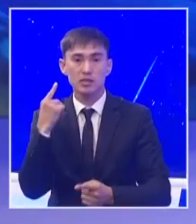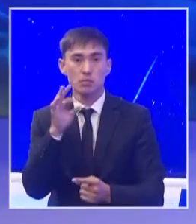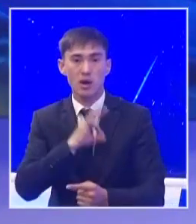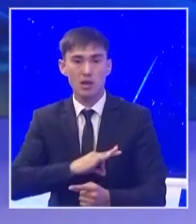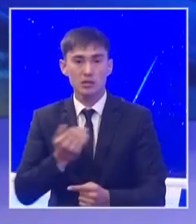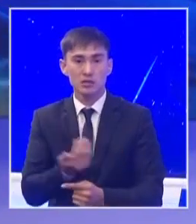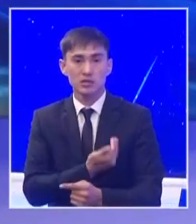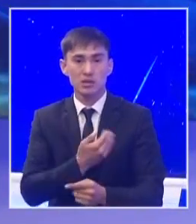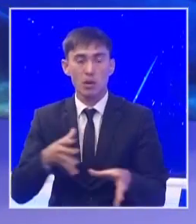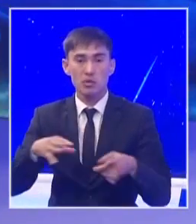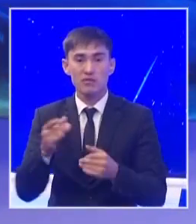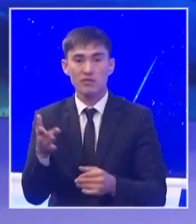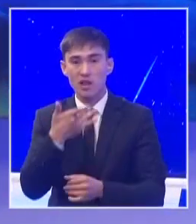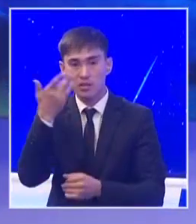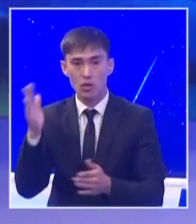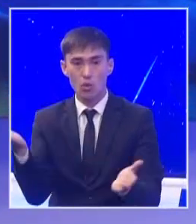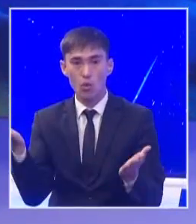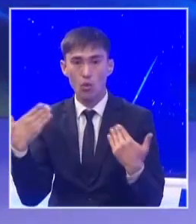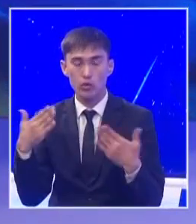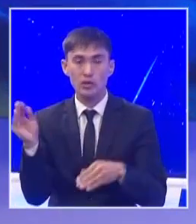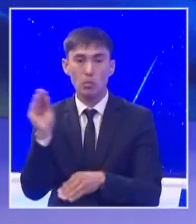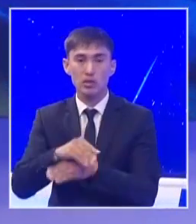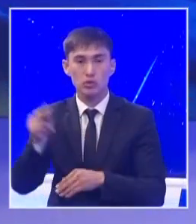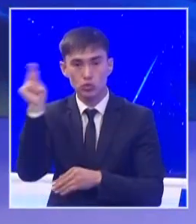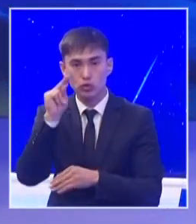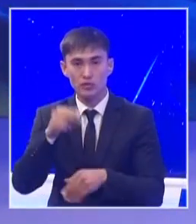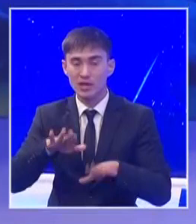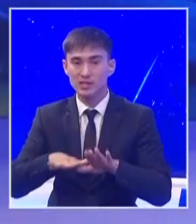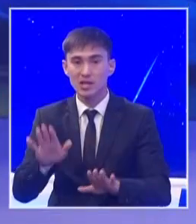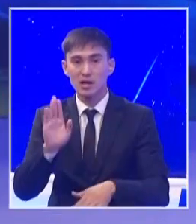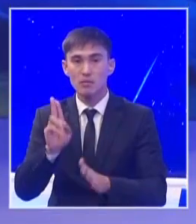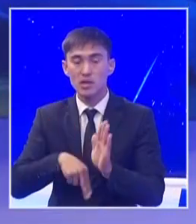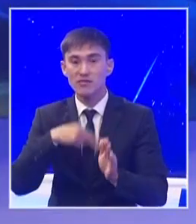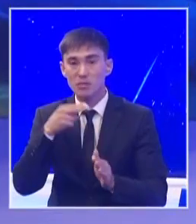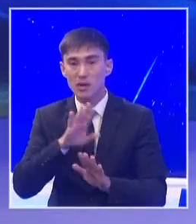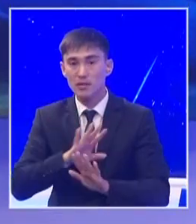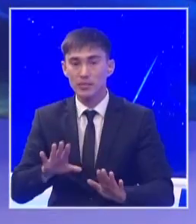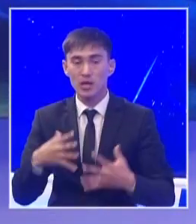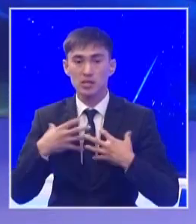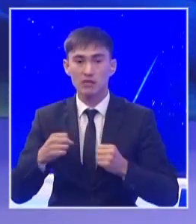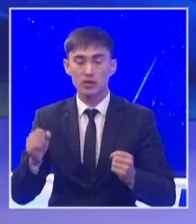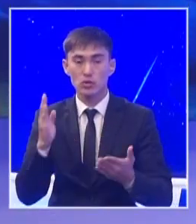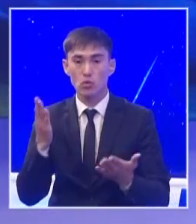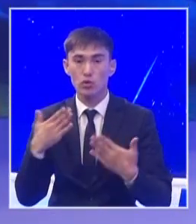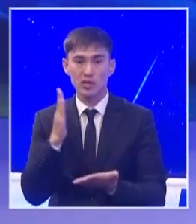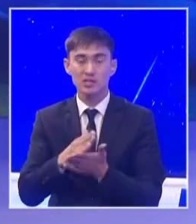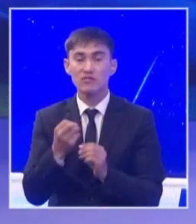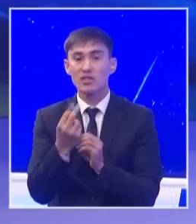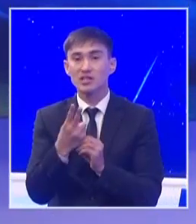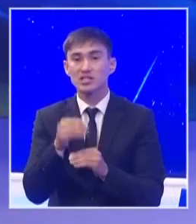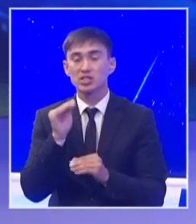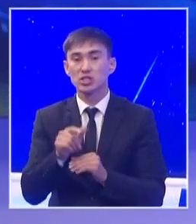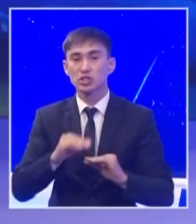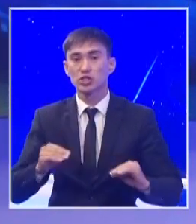полезным, объединив летний отдых с дополнительной учебой. Не оставили без внимания и оздоровительный отдых. Около 12